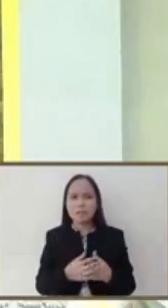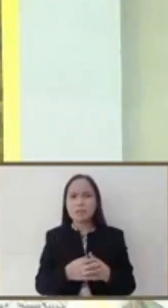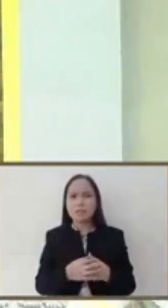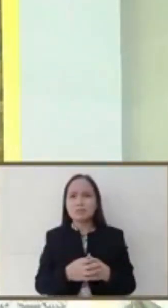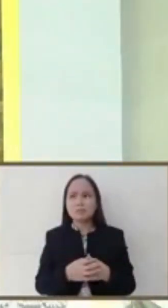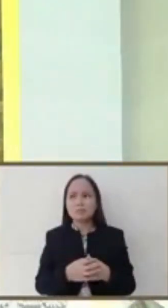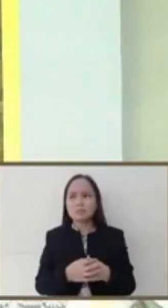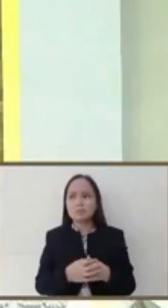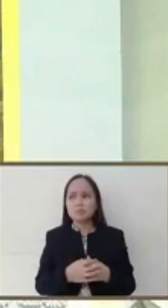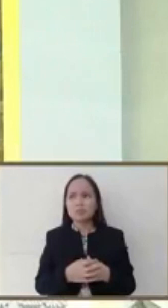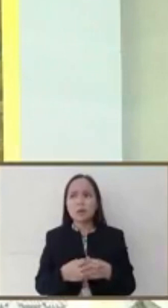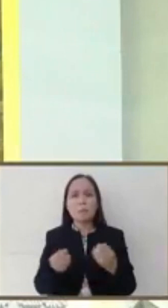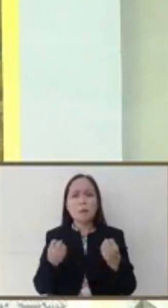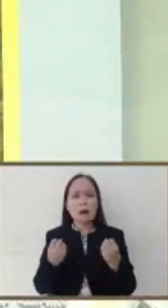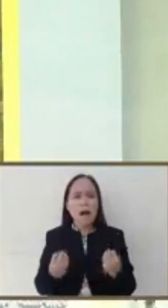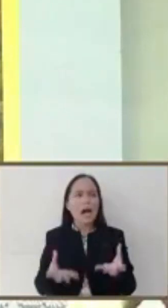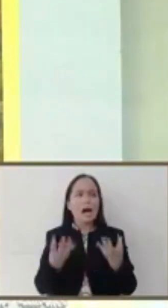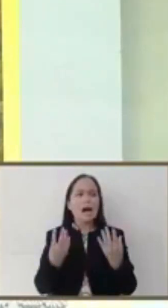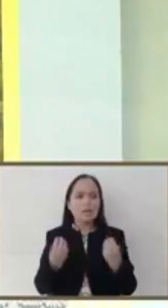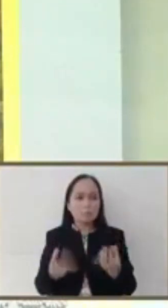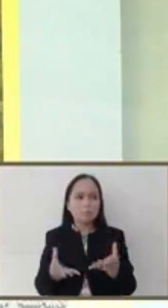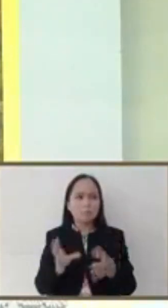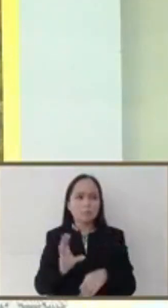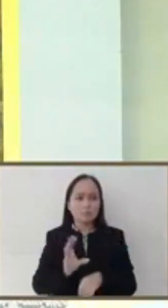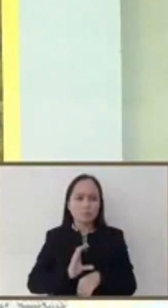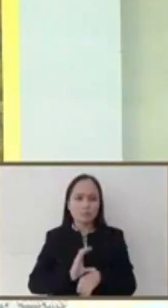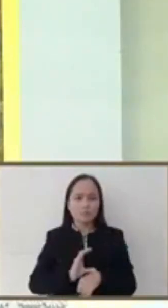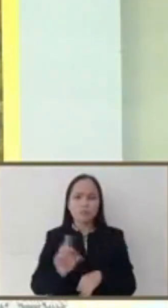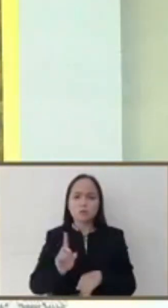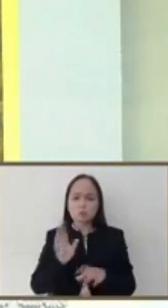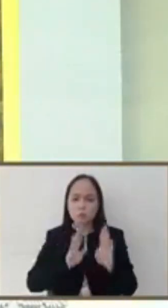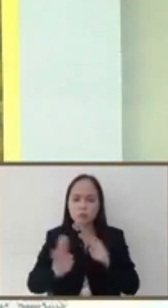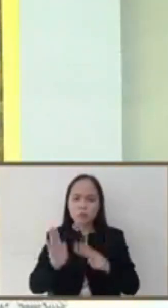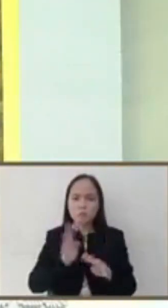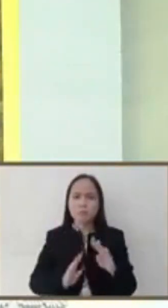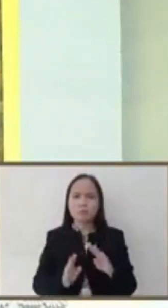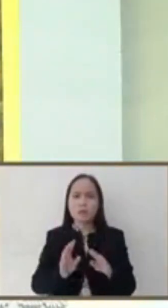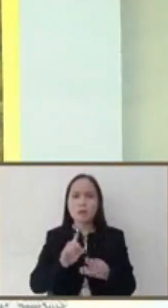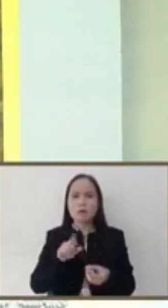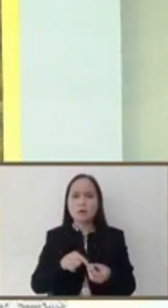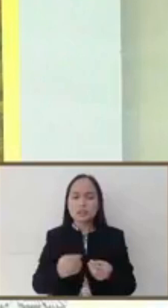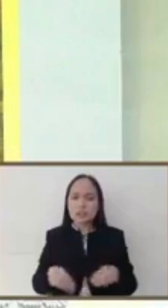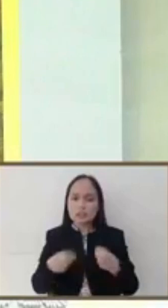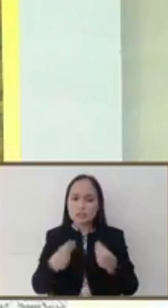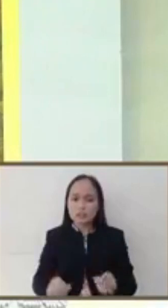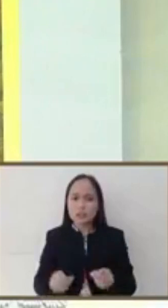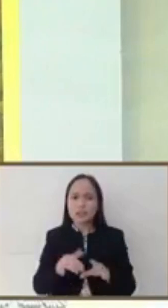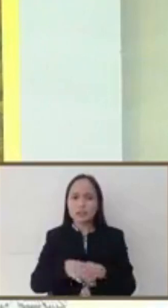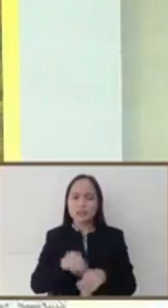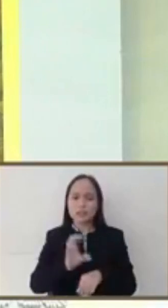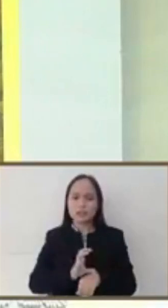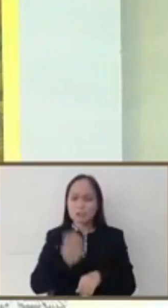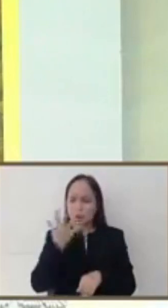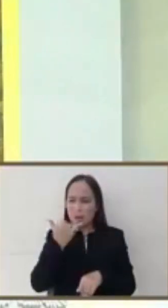atin, napakaraming simbahan po ngayon. Ang problema nila, yung giving sa kanilang simbahan.